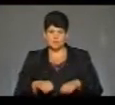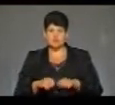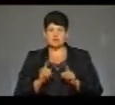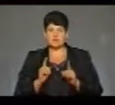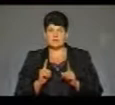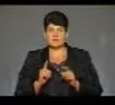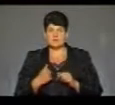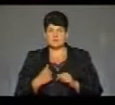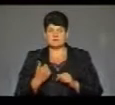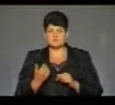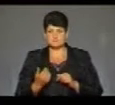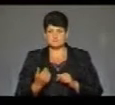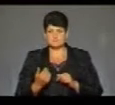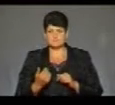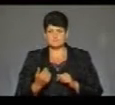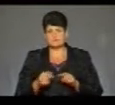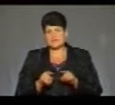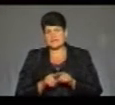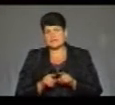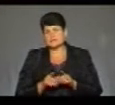назва така…